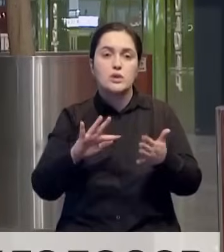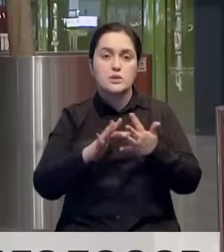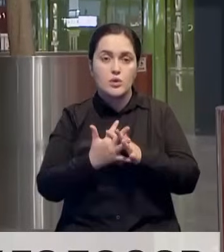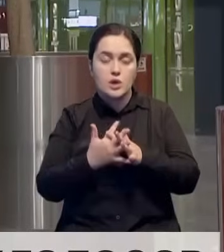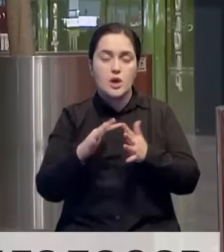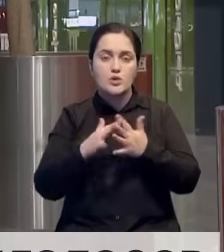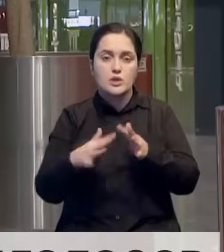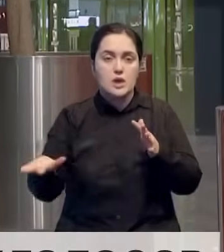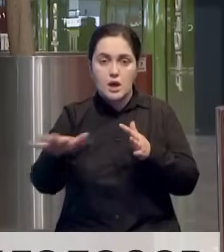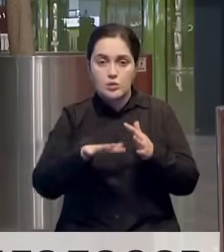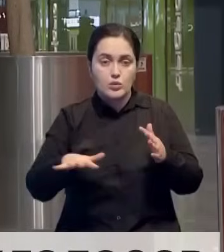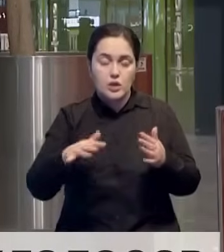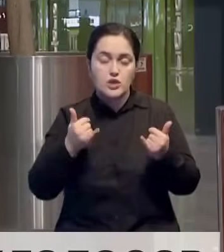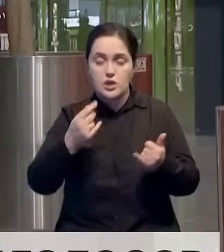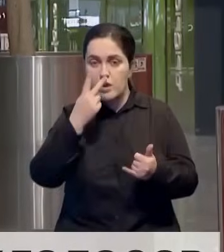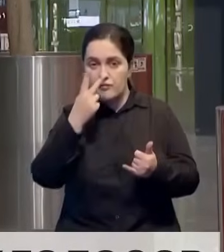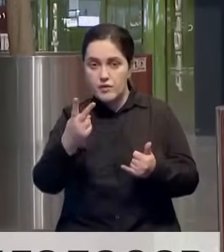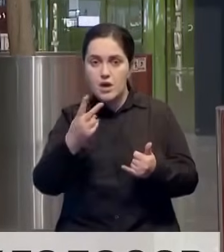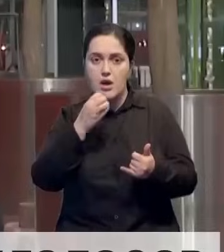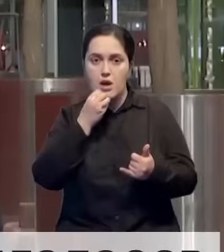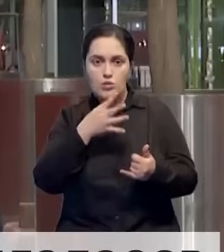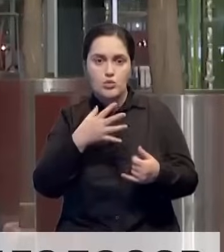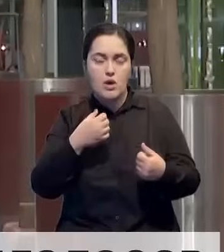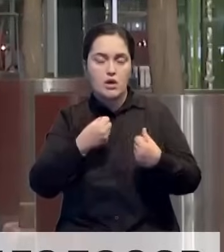что это вызвало хорошую